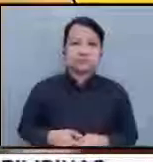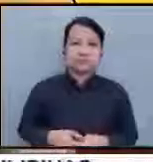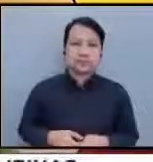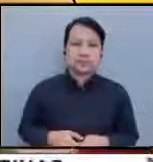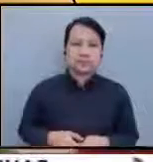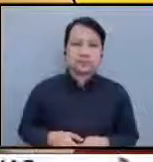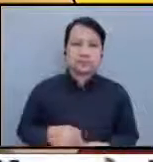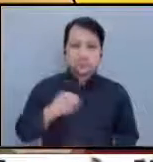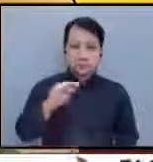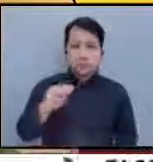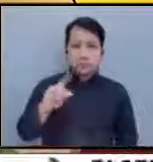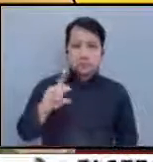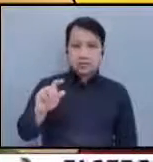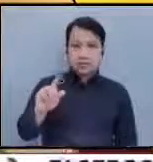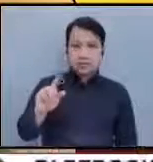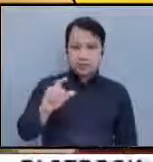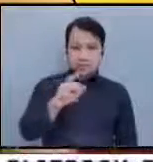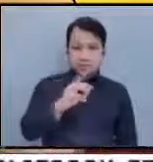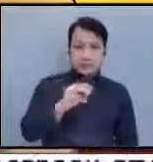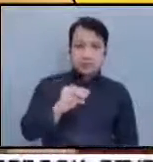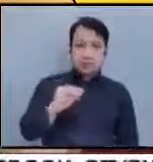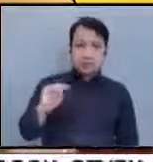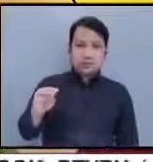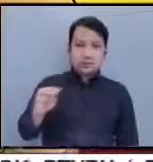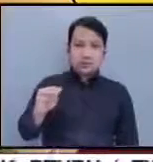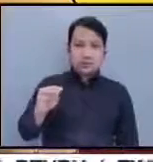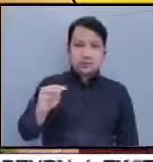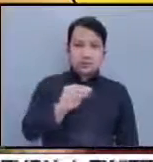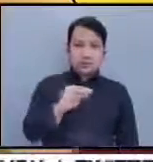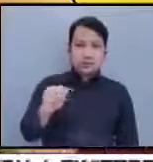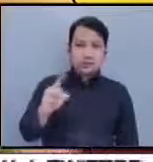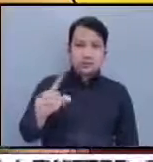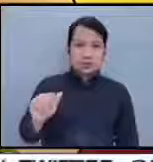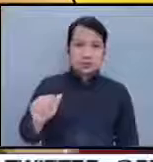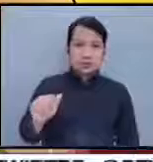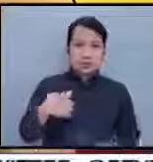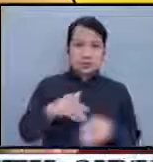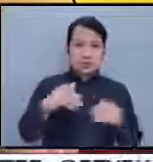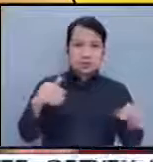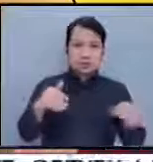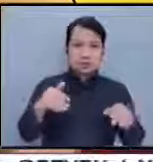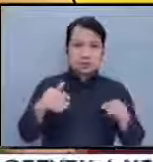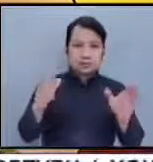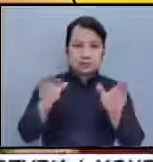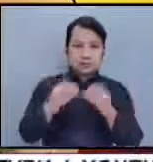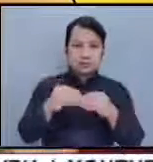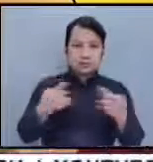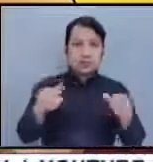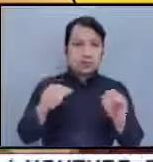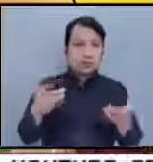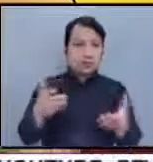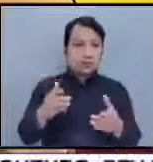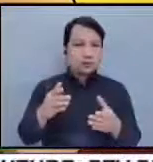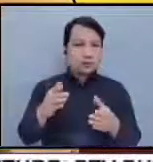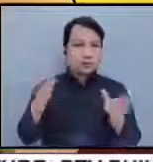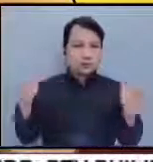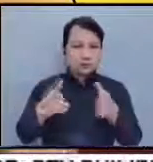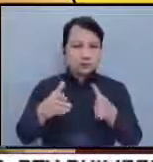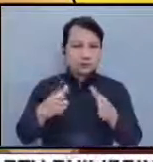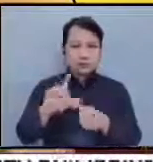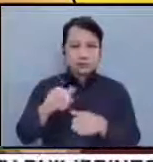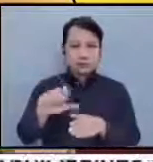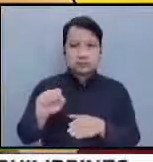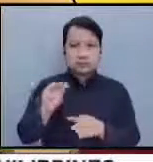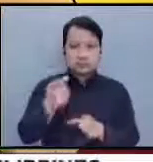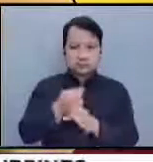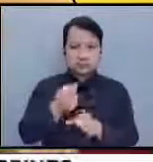MMDA magdaraos ng tatlong araw ng traffic summit. Kawalan ng unified traffic rules sa bawat LGU pagdating sa truck ban